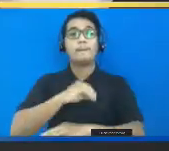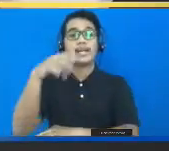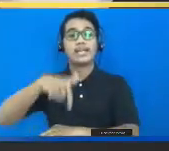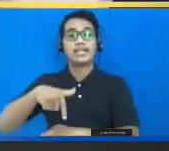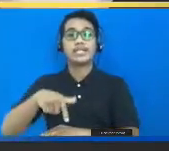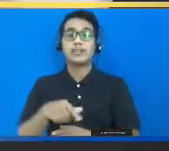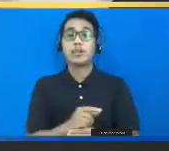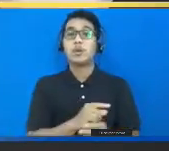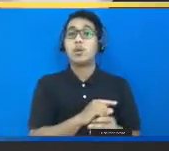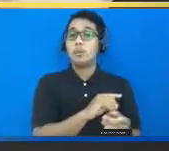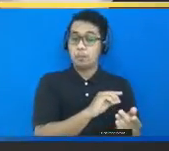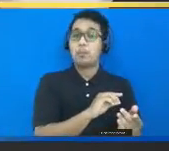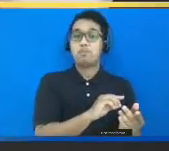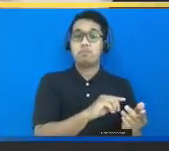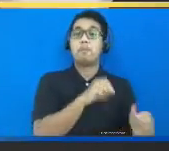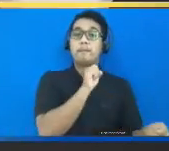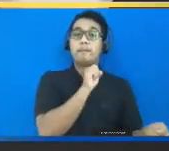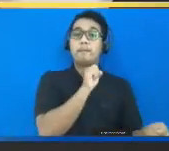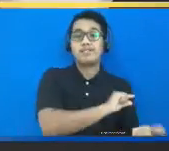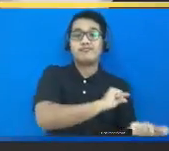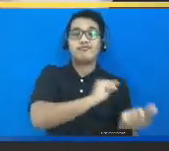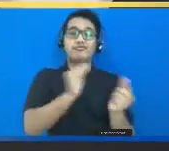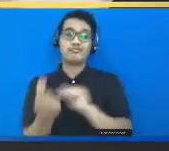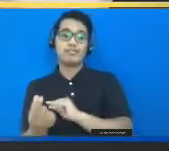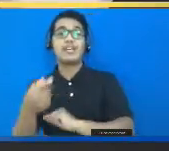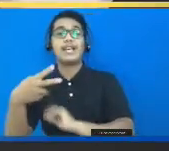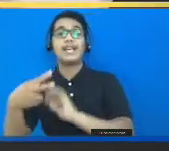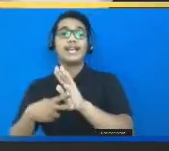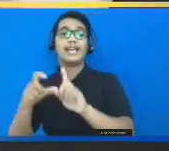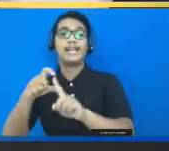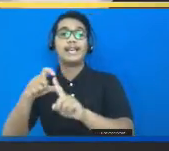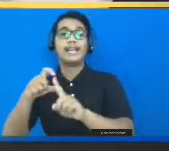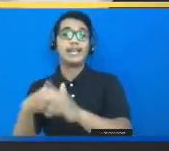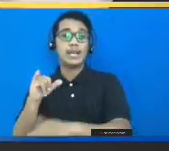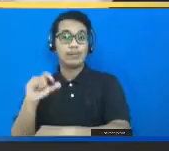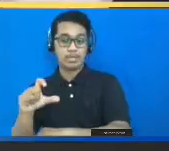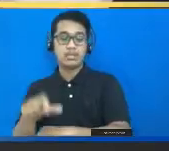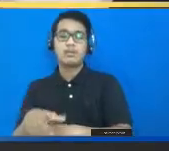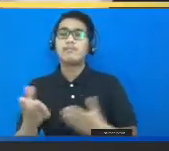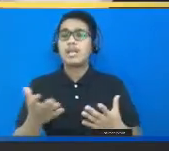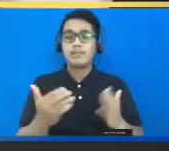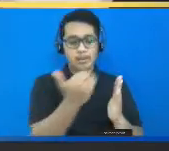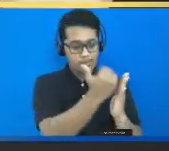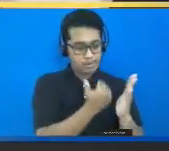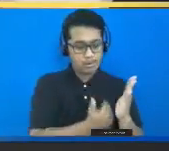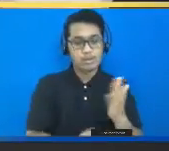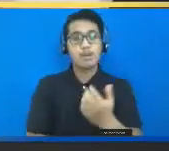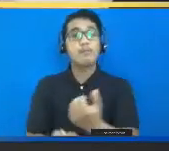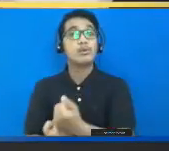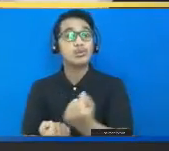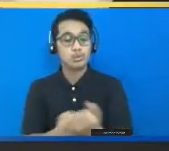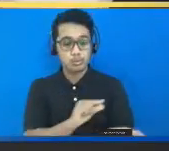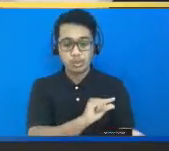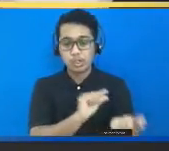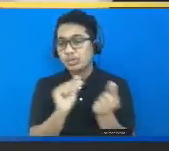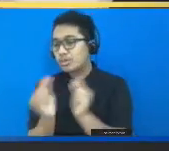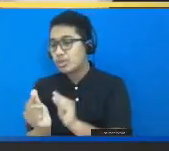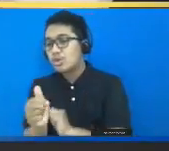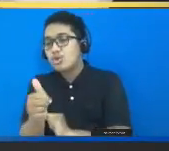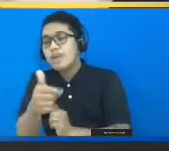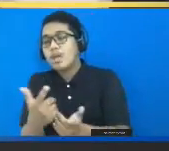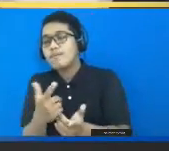dari pandemic endemik dan kita bagaimana punya kebijakan yang juga mendukung transisi ini memanfaatkan